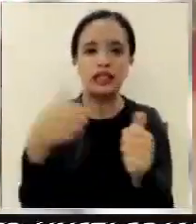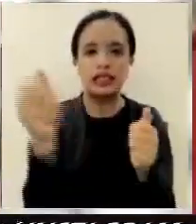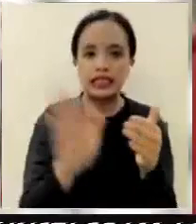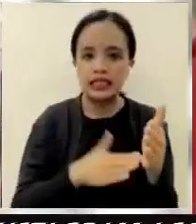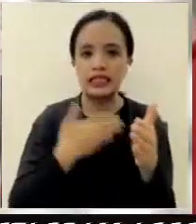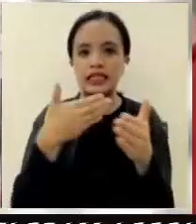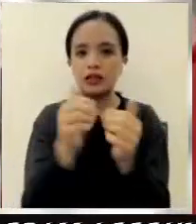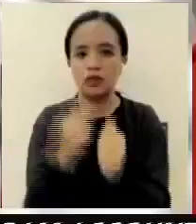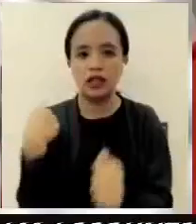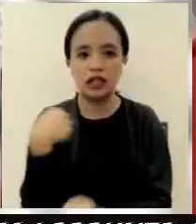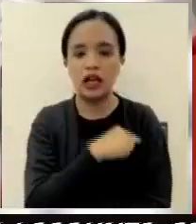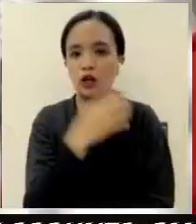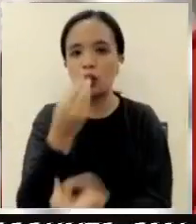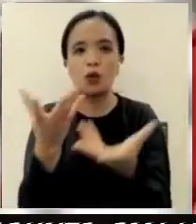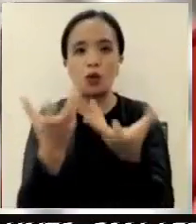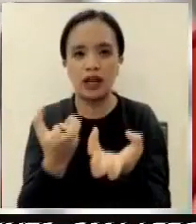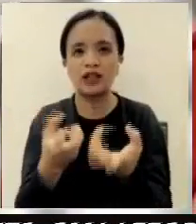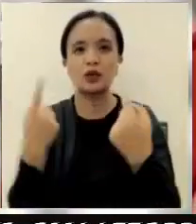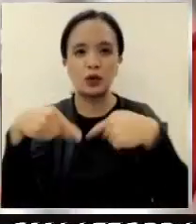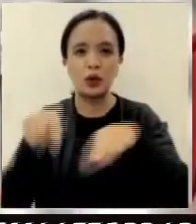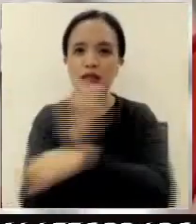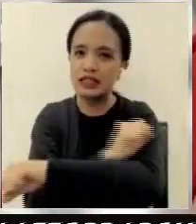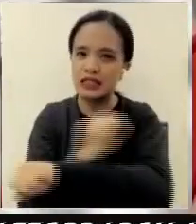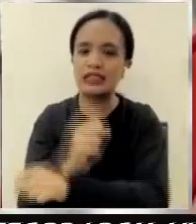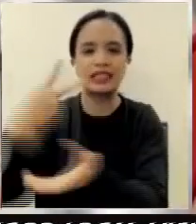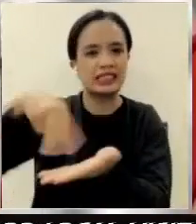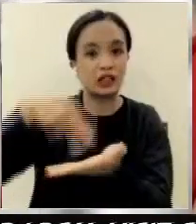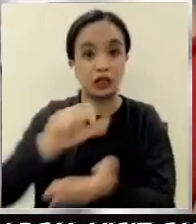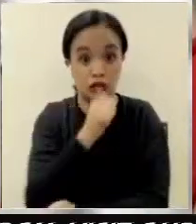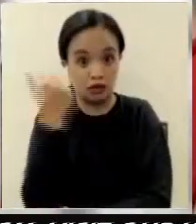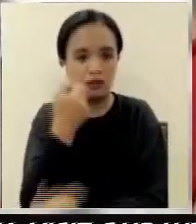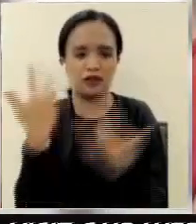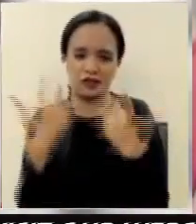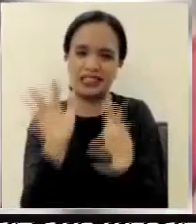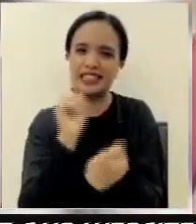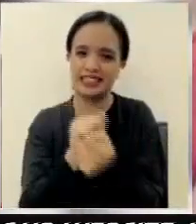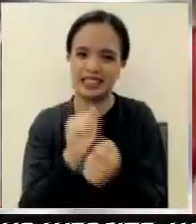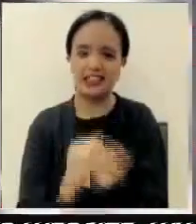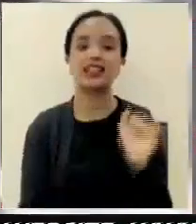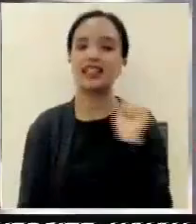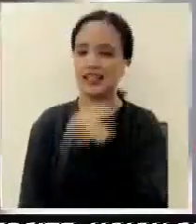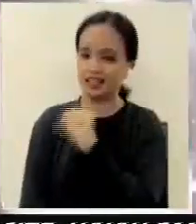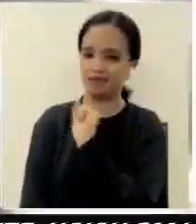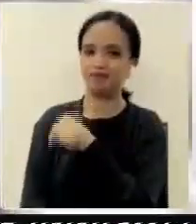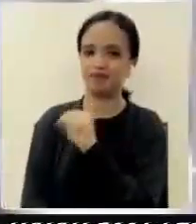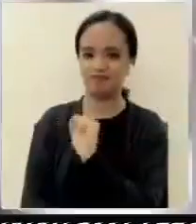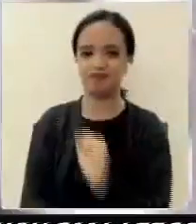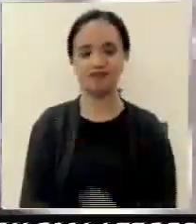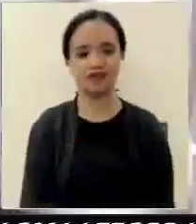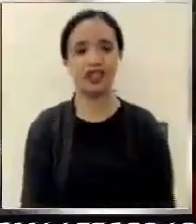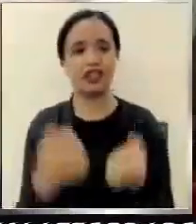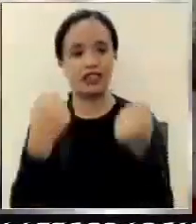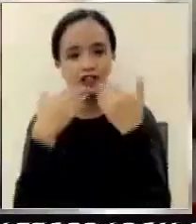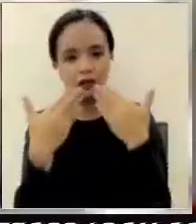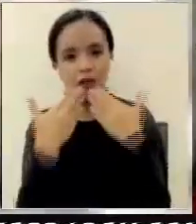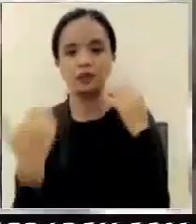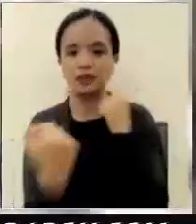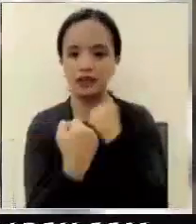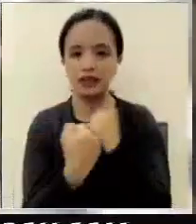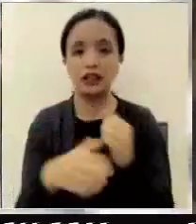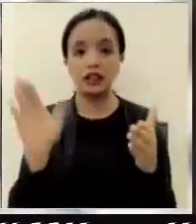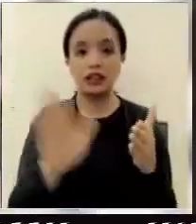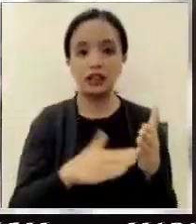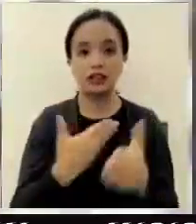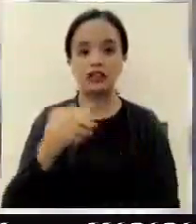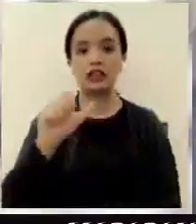para sumayaw. Yung mga iba nakasama namin. Maraming salamat sa inyo. Maraming salamat sa suporta. Bumirit din si Stephanie ng Sparkle You